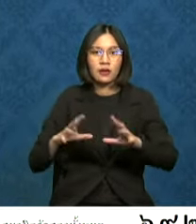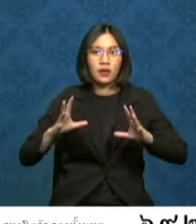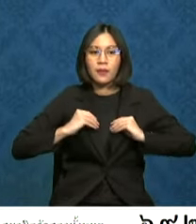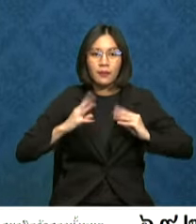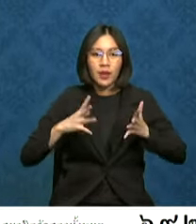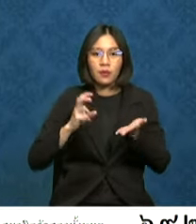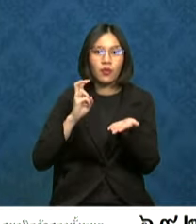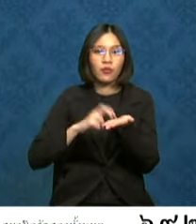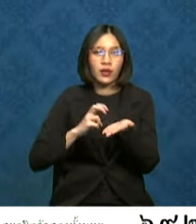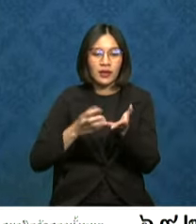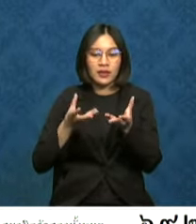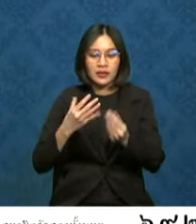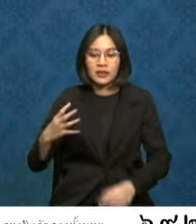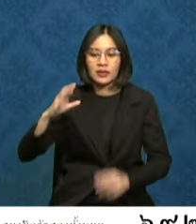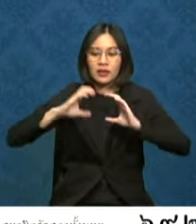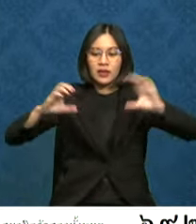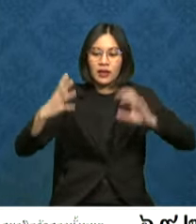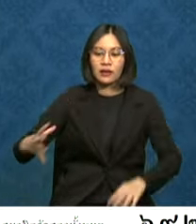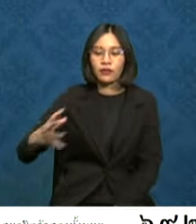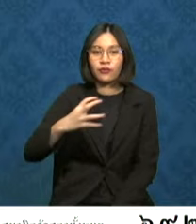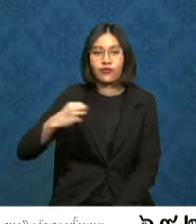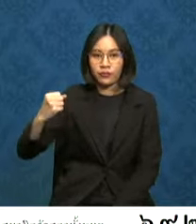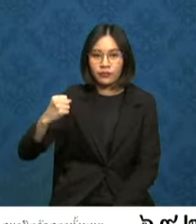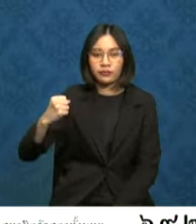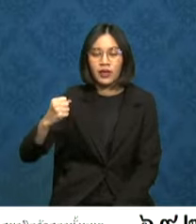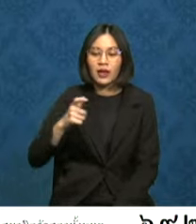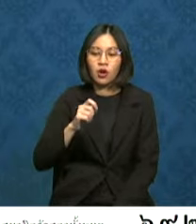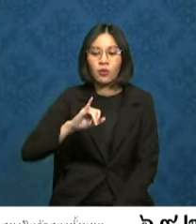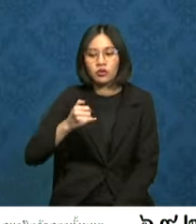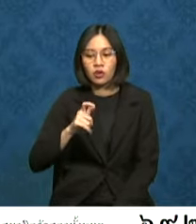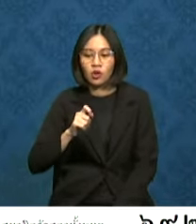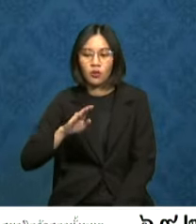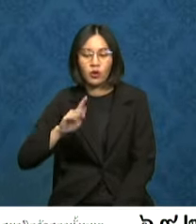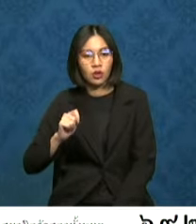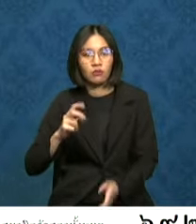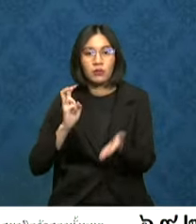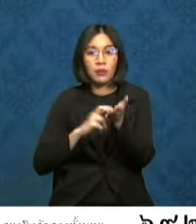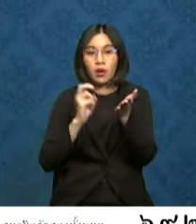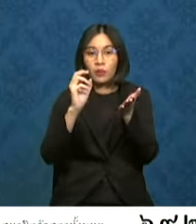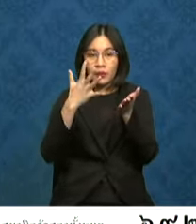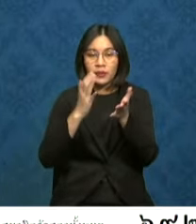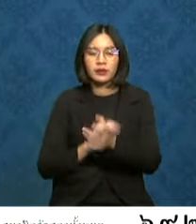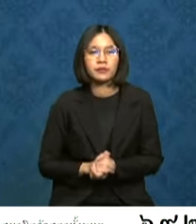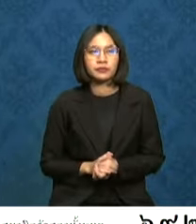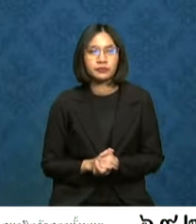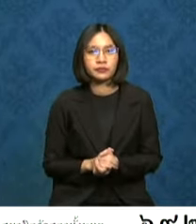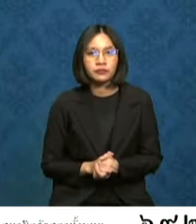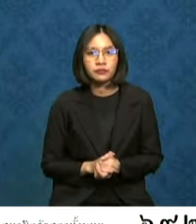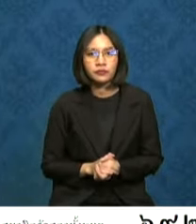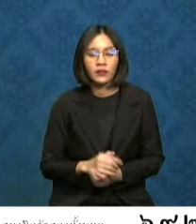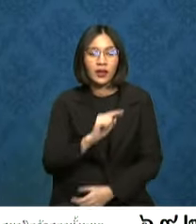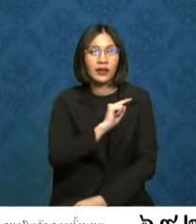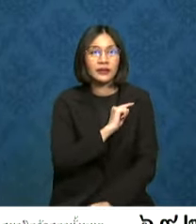อน